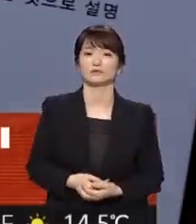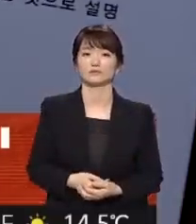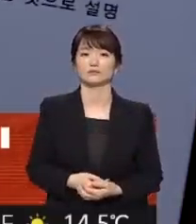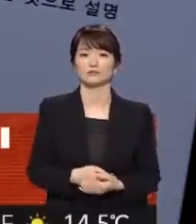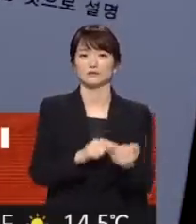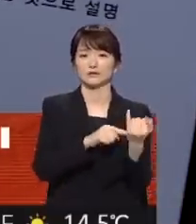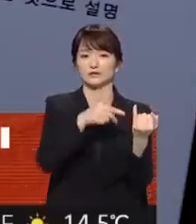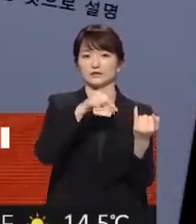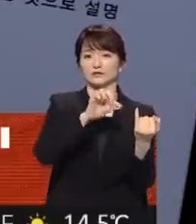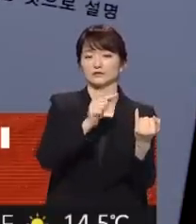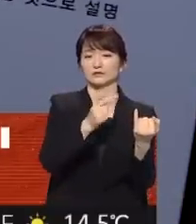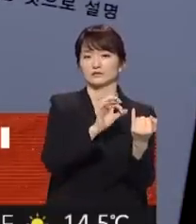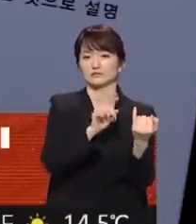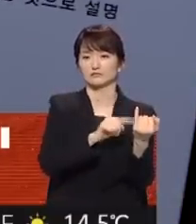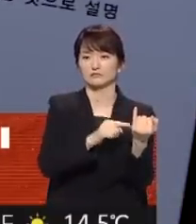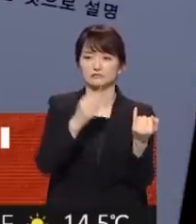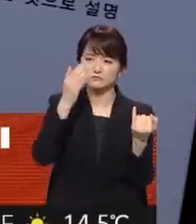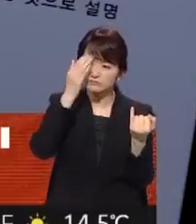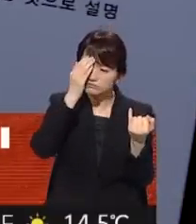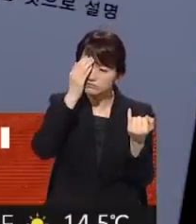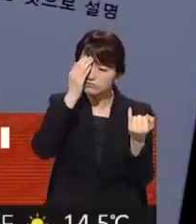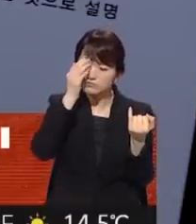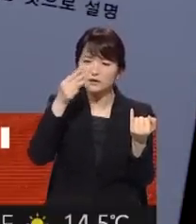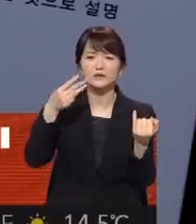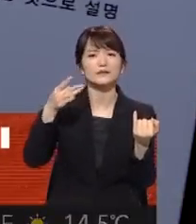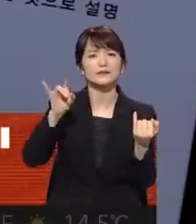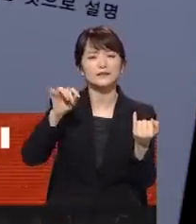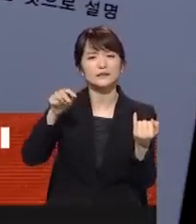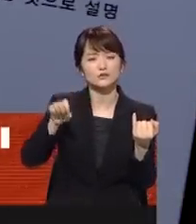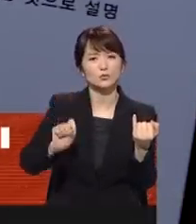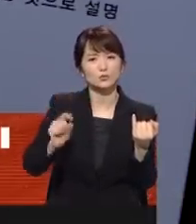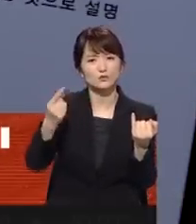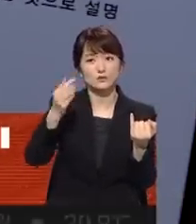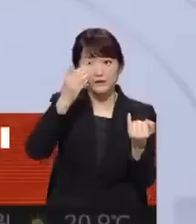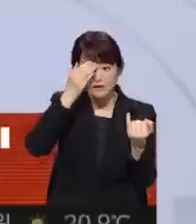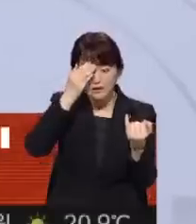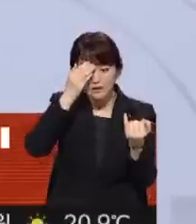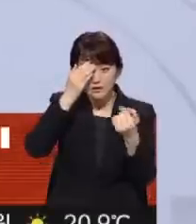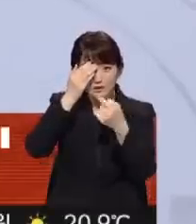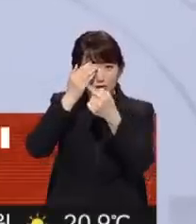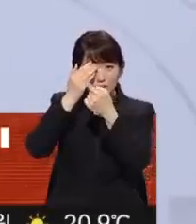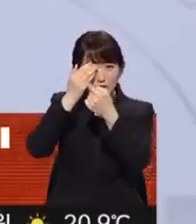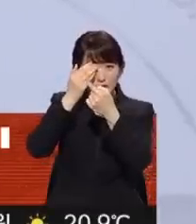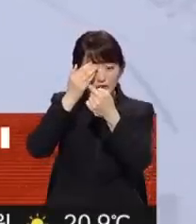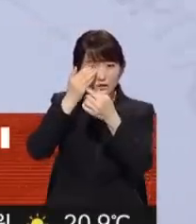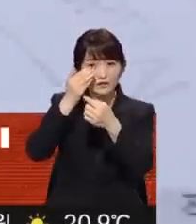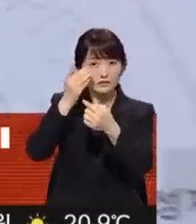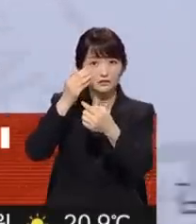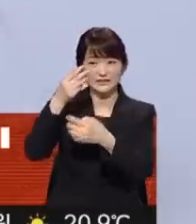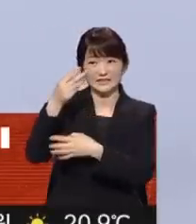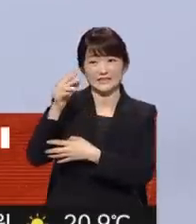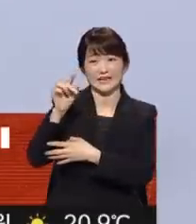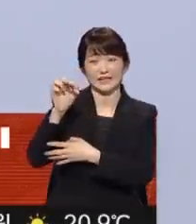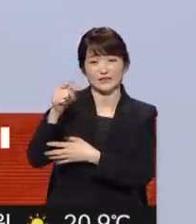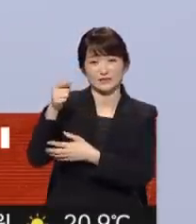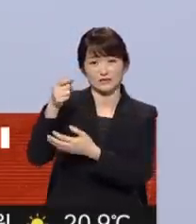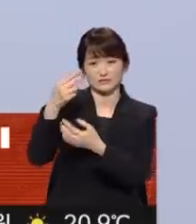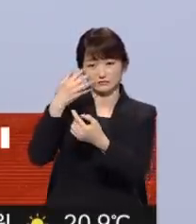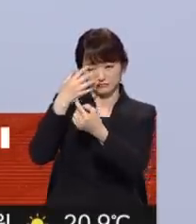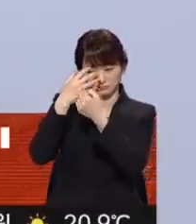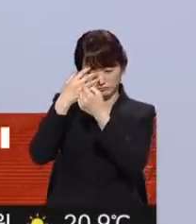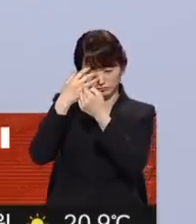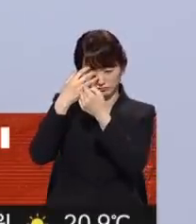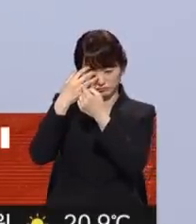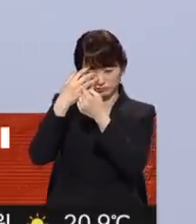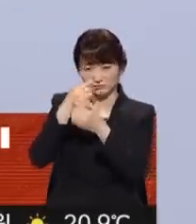씨 입장에서는 가리니까 레이저 때문에 가리구나 생각했는데 그 가리면서 바로 레이저 시술이 들어갔다고 합니다. 결국